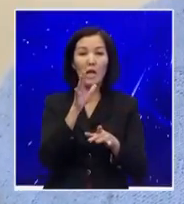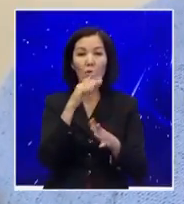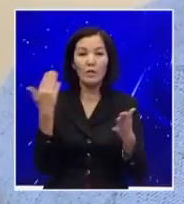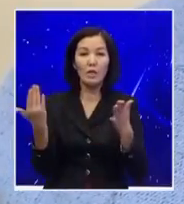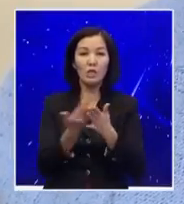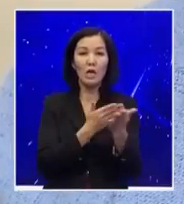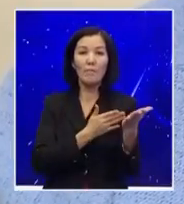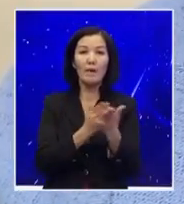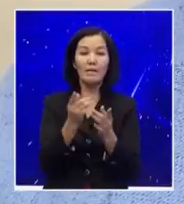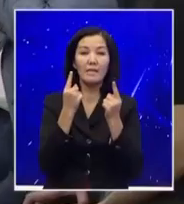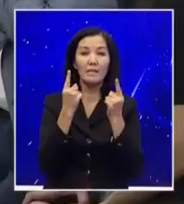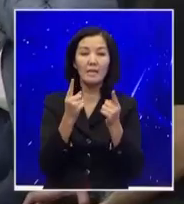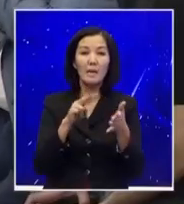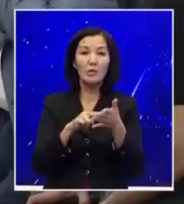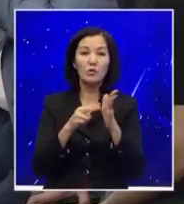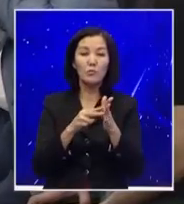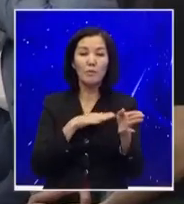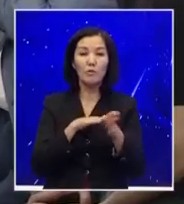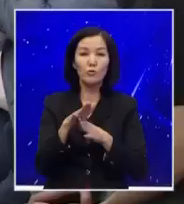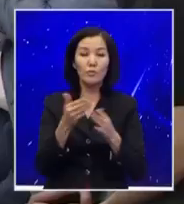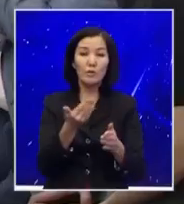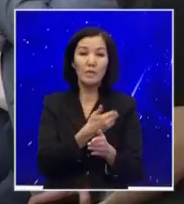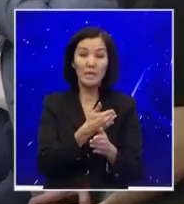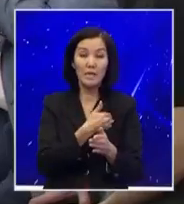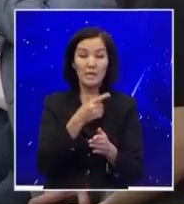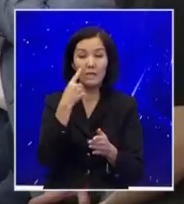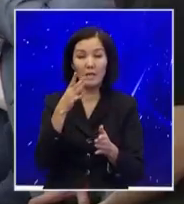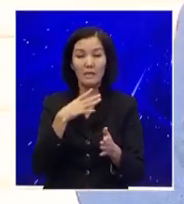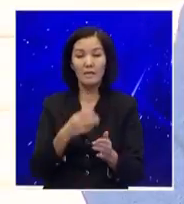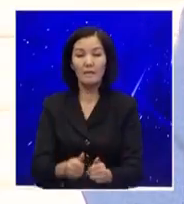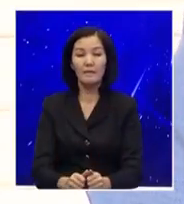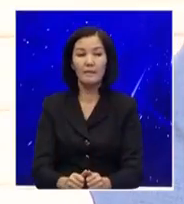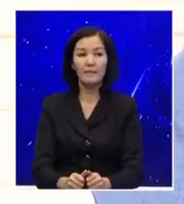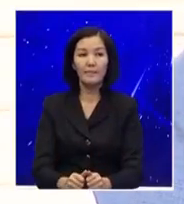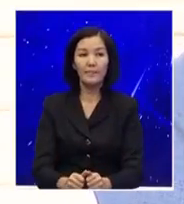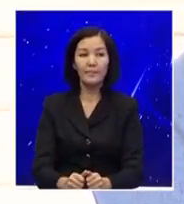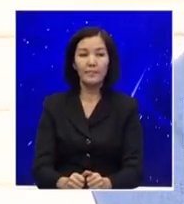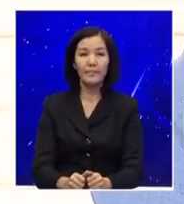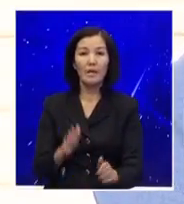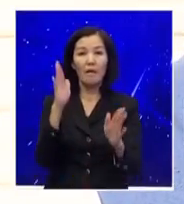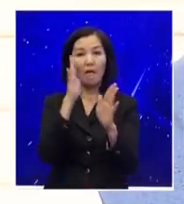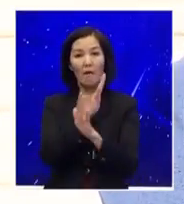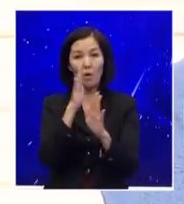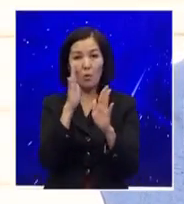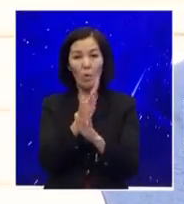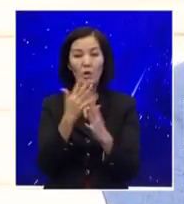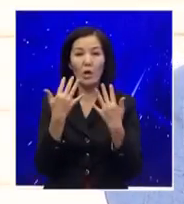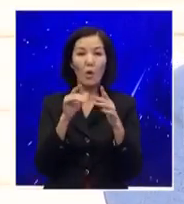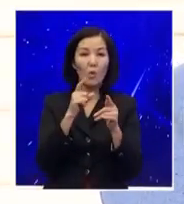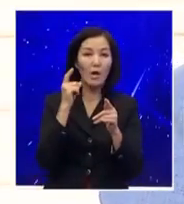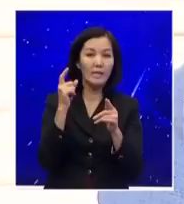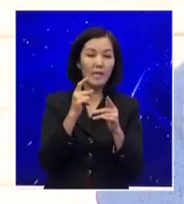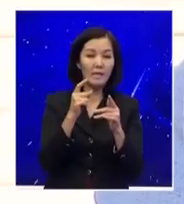бағытта тың стратегиямен жұмыс жүргізуге ниетті екенін атап өтті. Экологтар мен фермерлермен